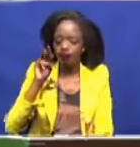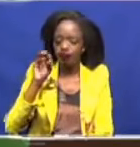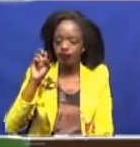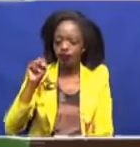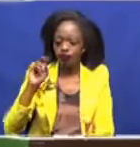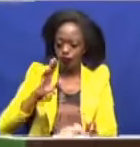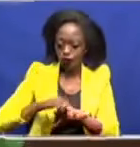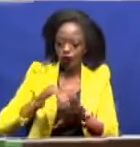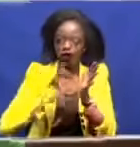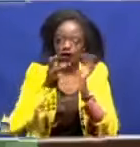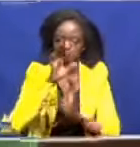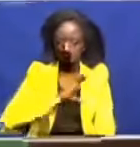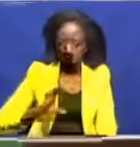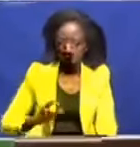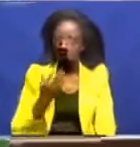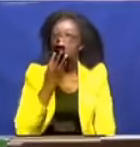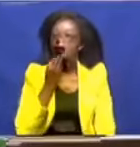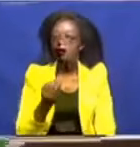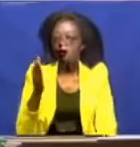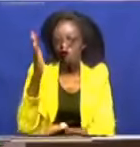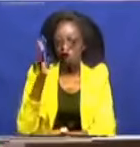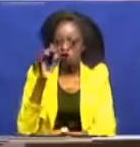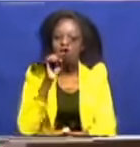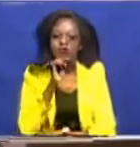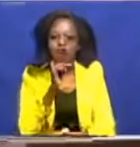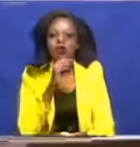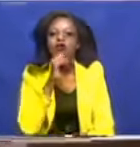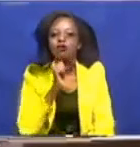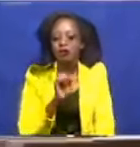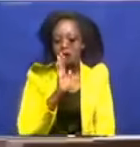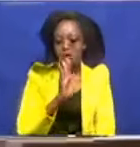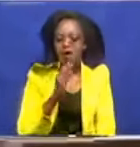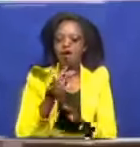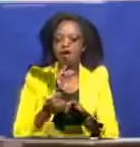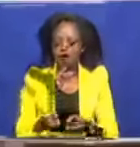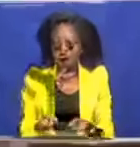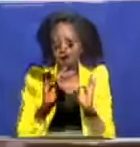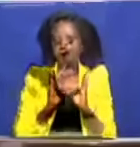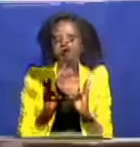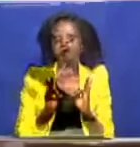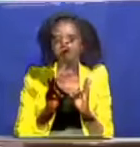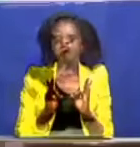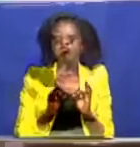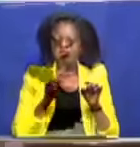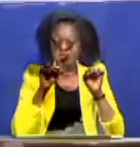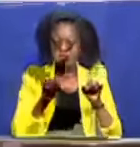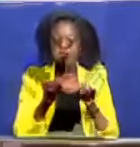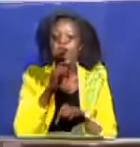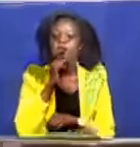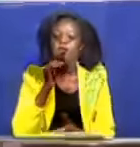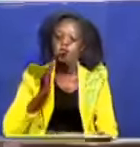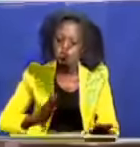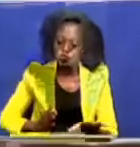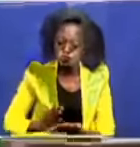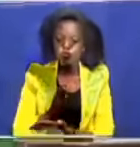Mungu, anasema huyu ndiye mwana wa Mungu halisi. This is the son of the true son